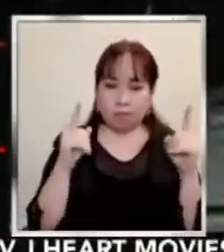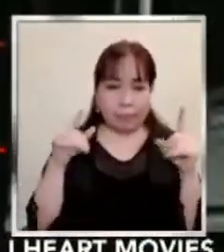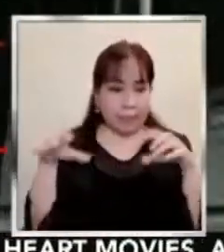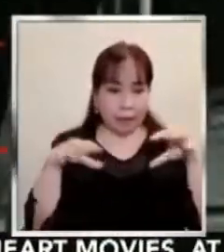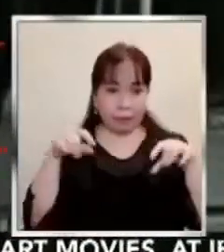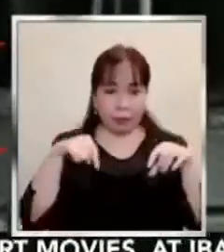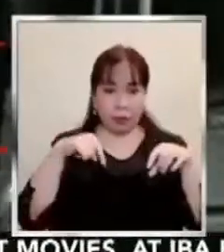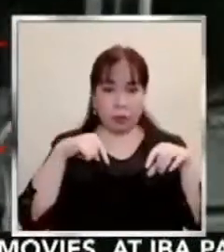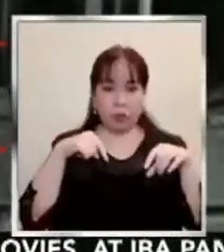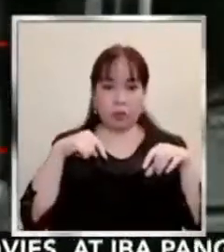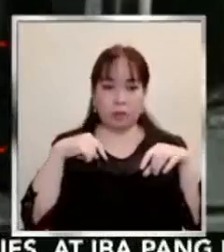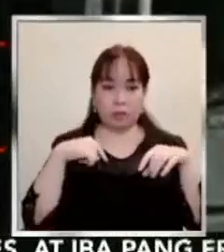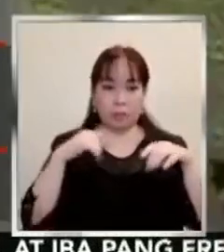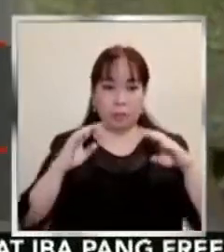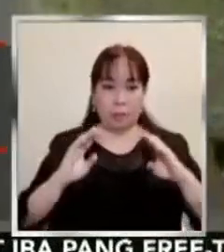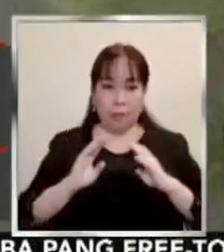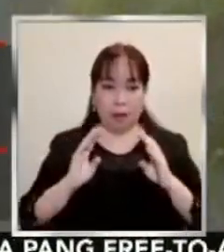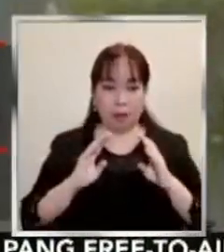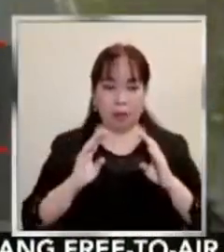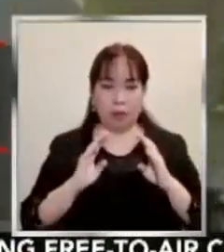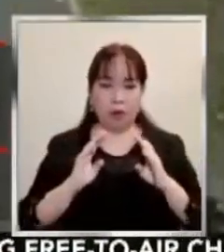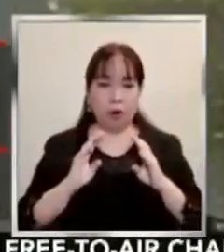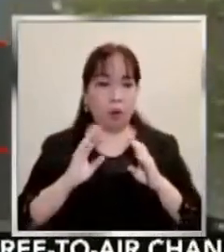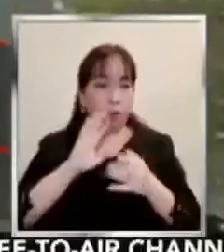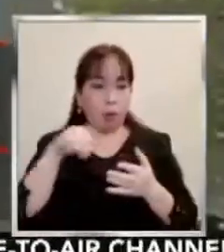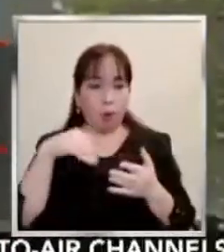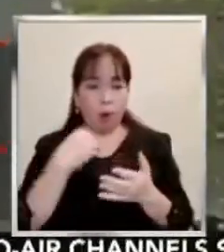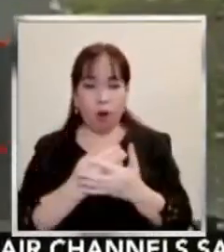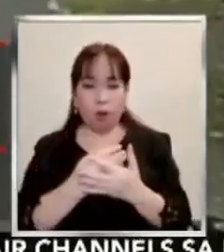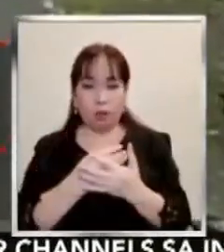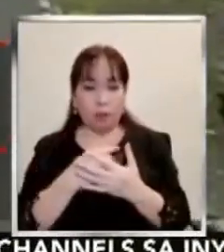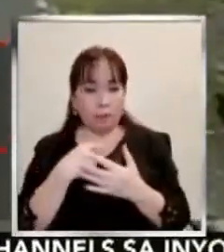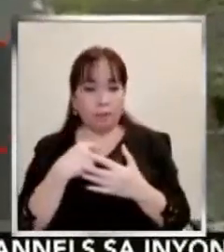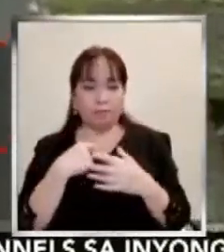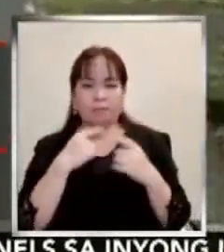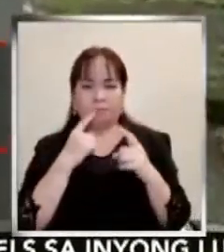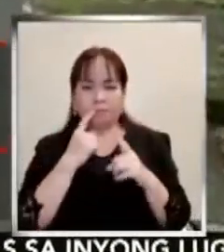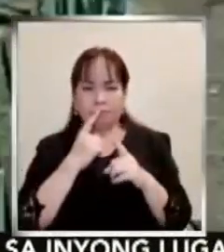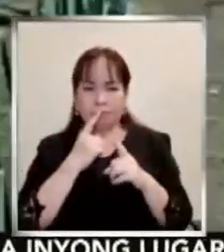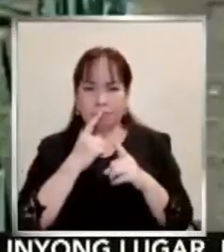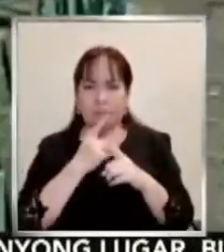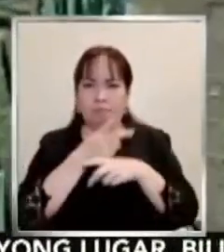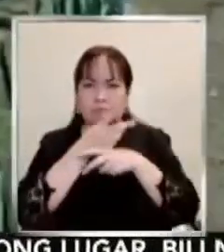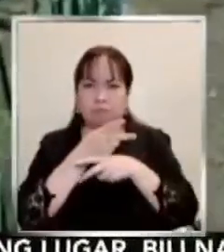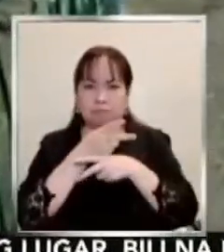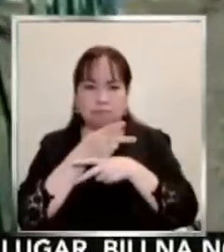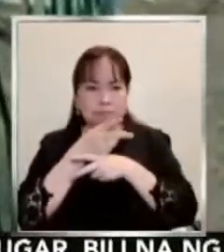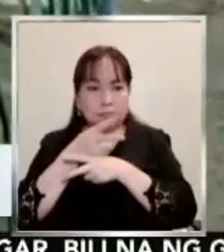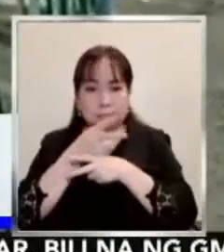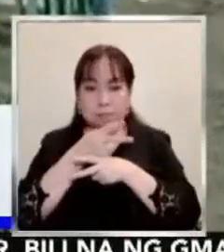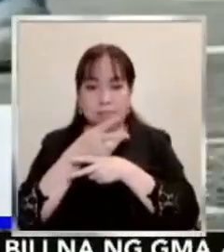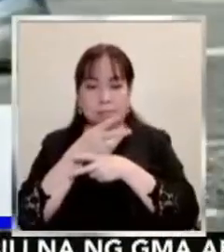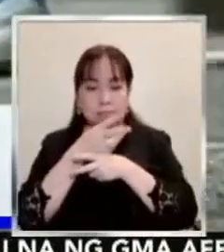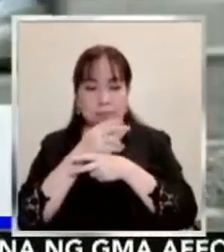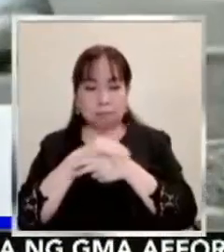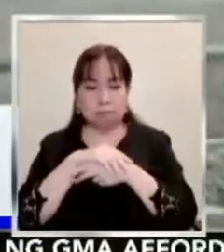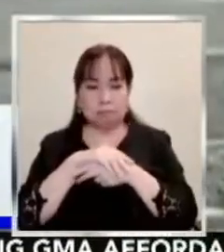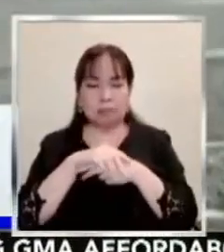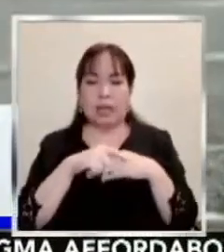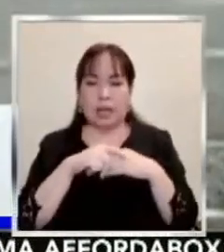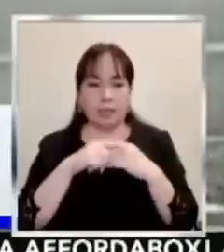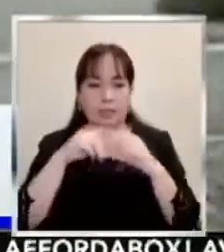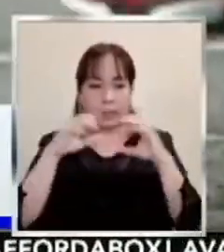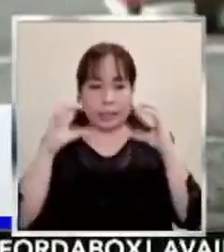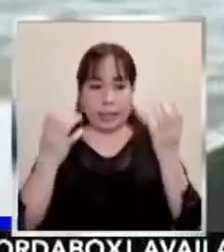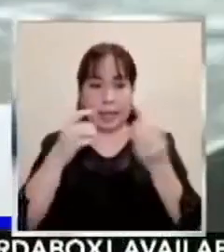mga concerned agencies are mandated to be on their toes, palaging naka-standby. Kanselado ang klase sa lahat ng antas